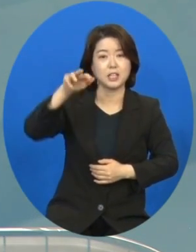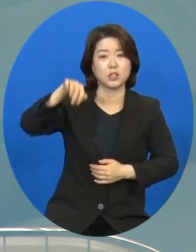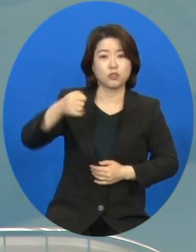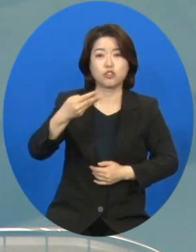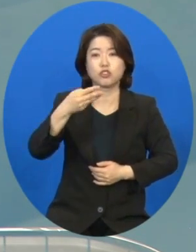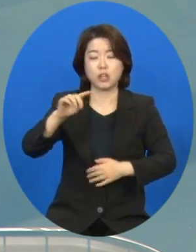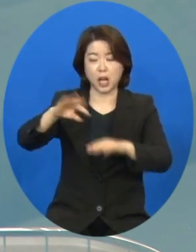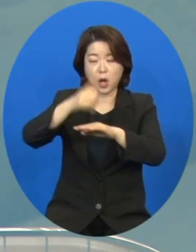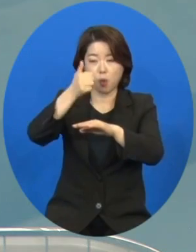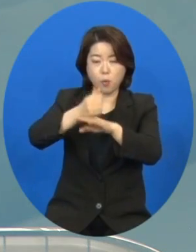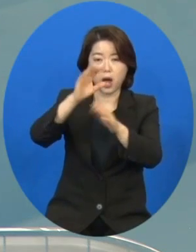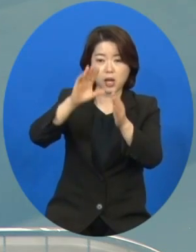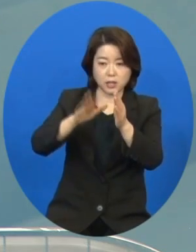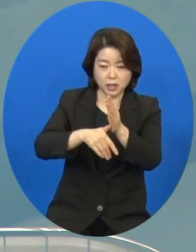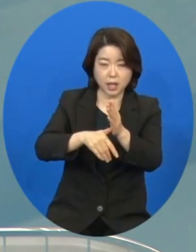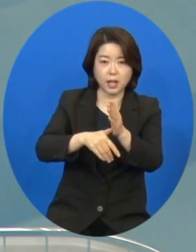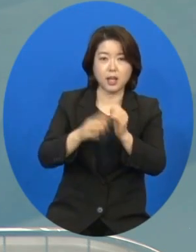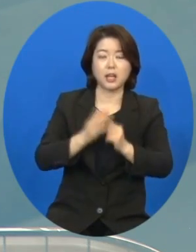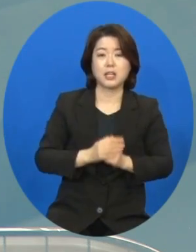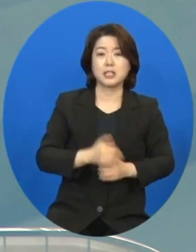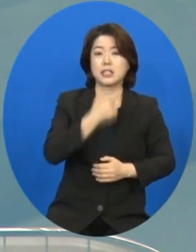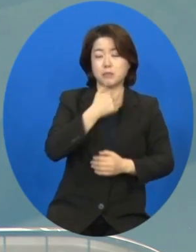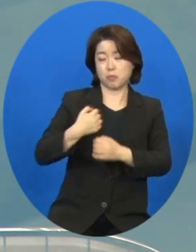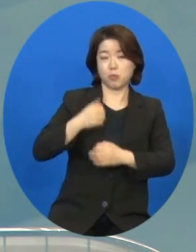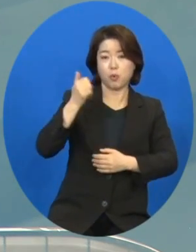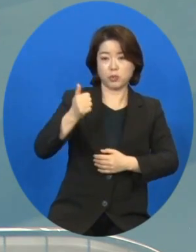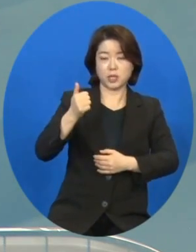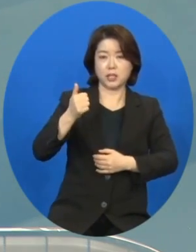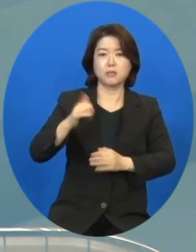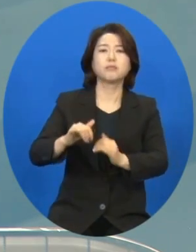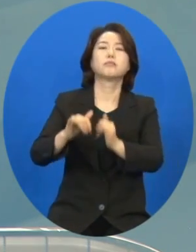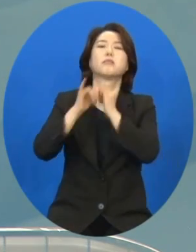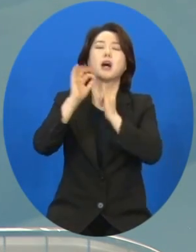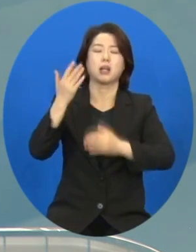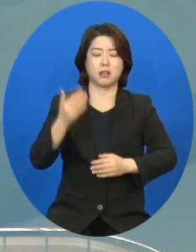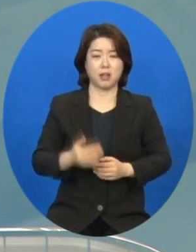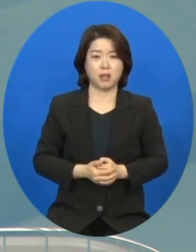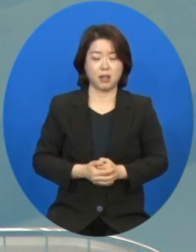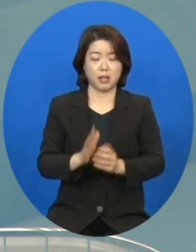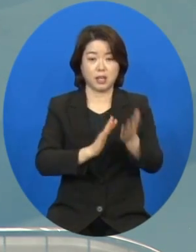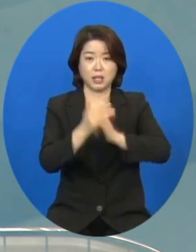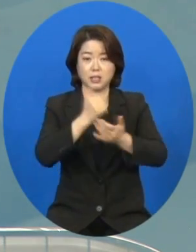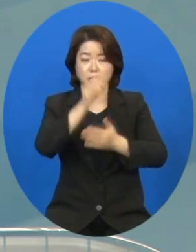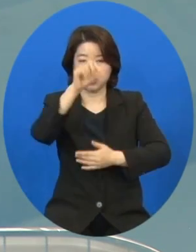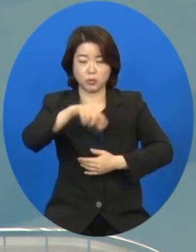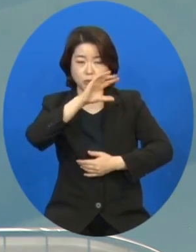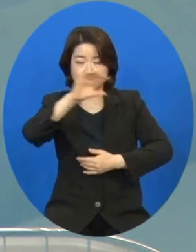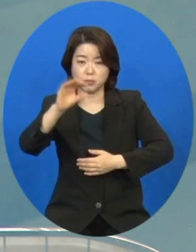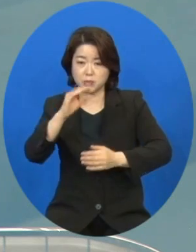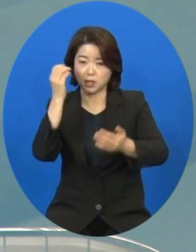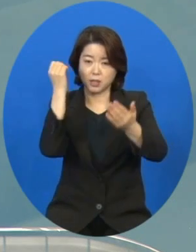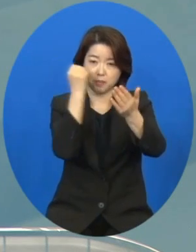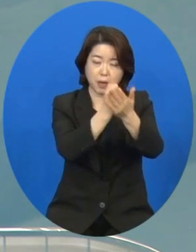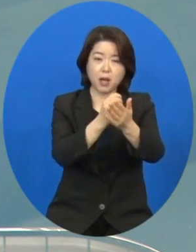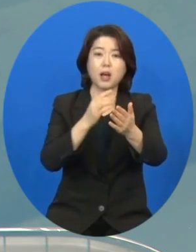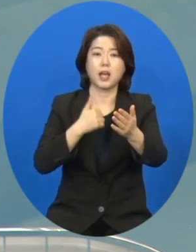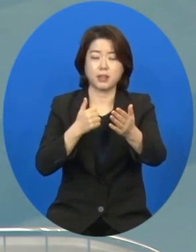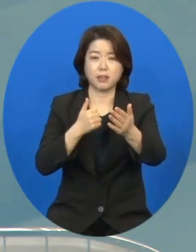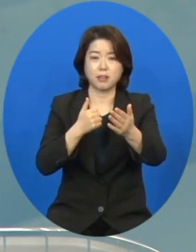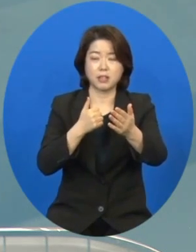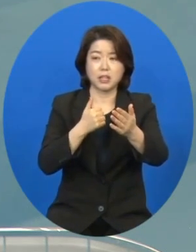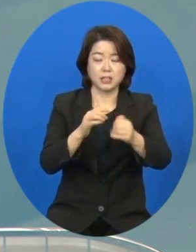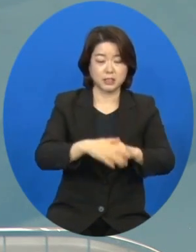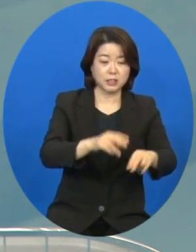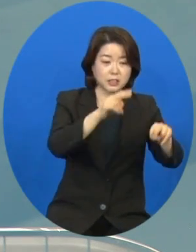자살해버립니다. 그렇게 붙잡고 싶었던 예수를 십자가에 못 박으면서까지 붙잡고 싶었던 총독의 자리도